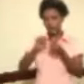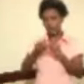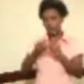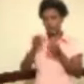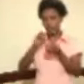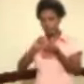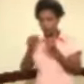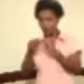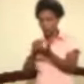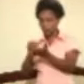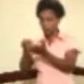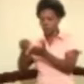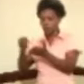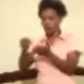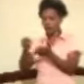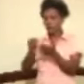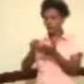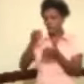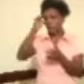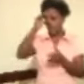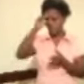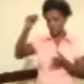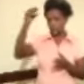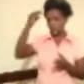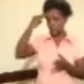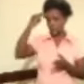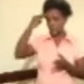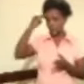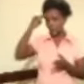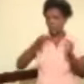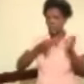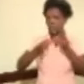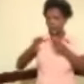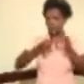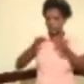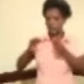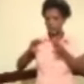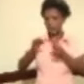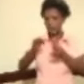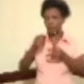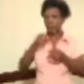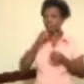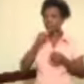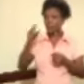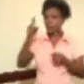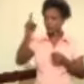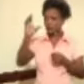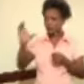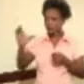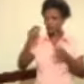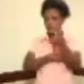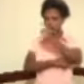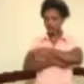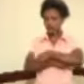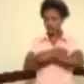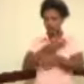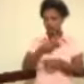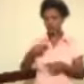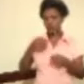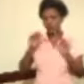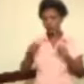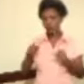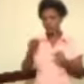Martelly bail comme gagné tout bien entendu, personne pas étonné de ça, mais que c'est pas dans les 100 jours que n'a gagné. Et moi que bon bagaille pour nous dire